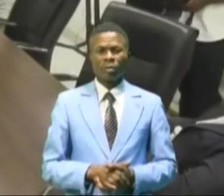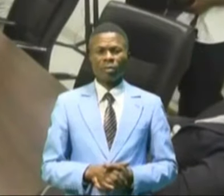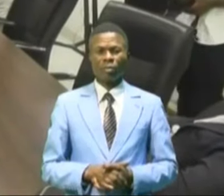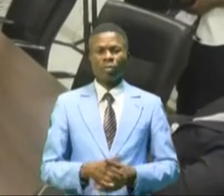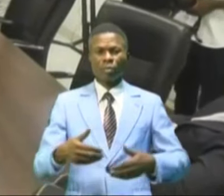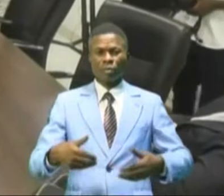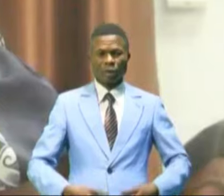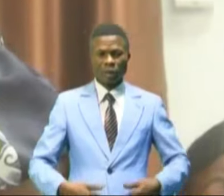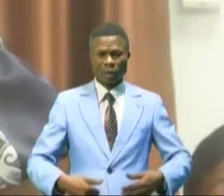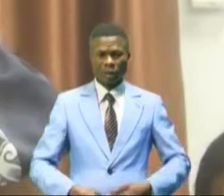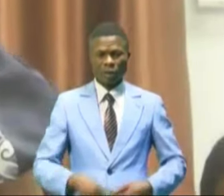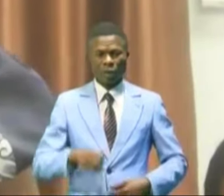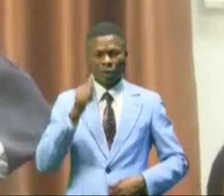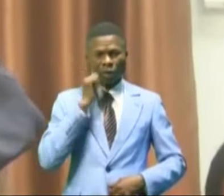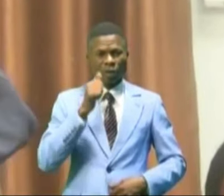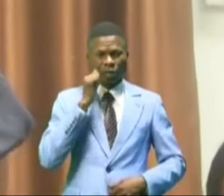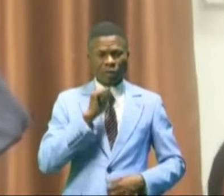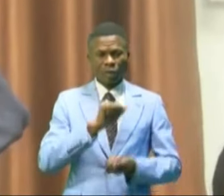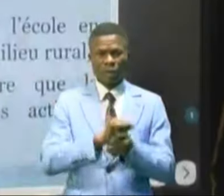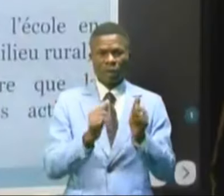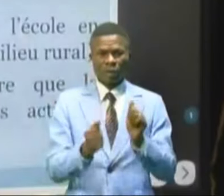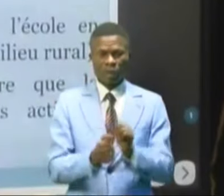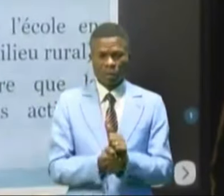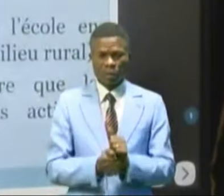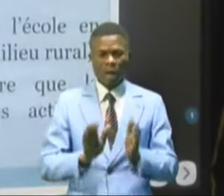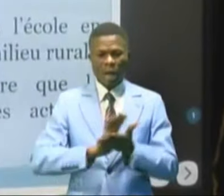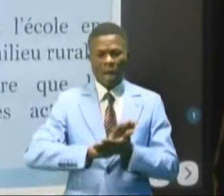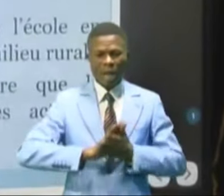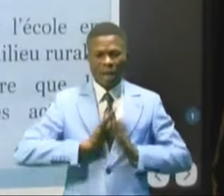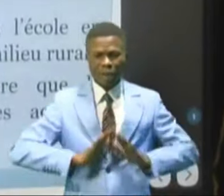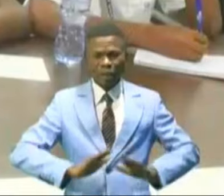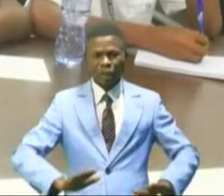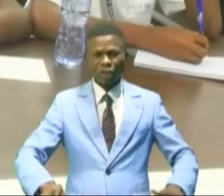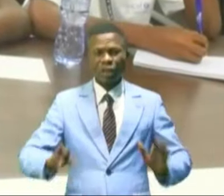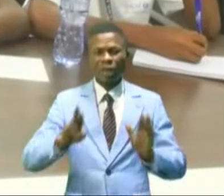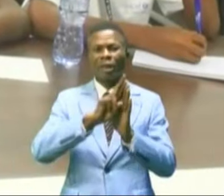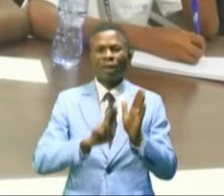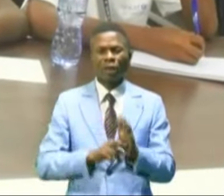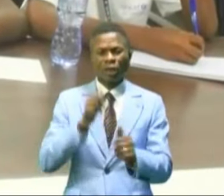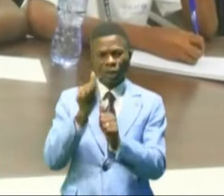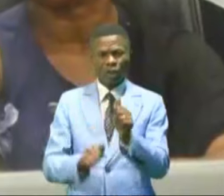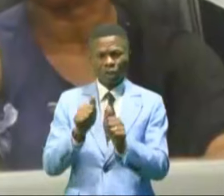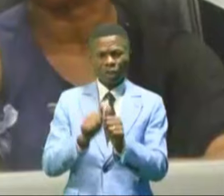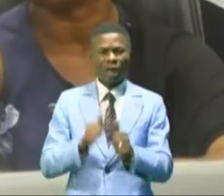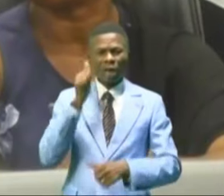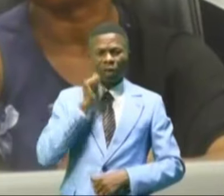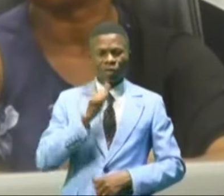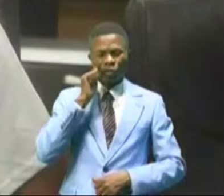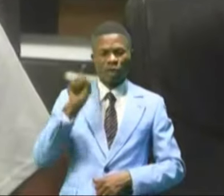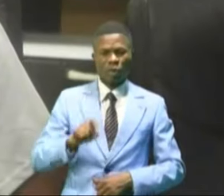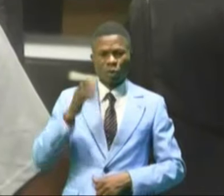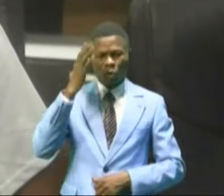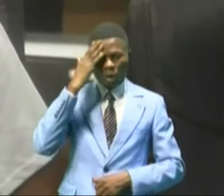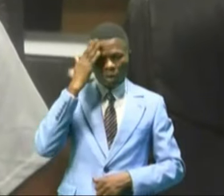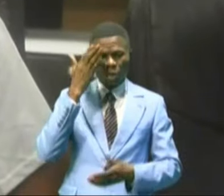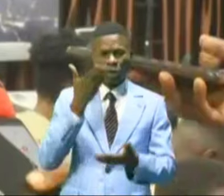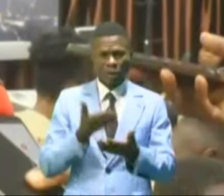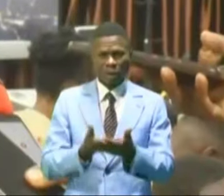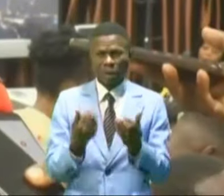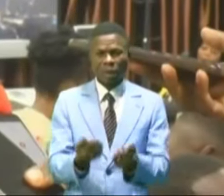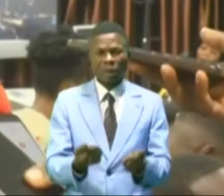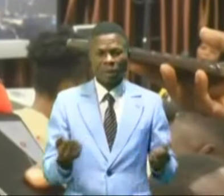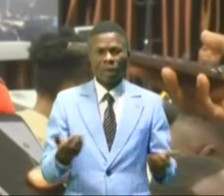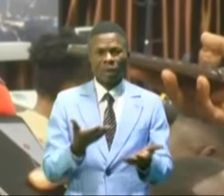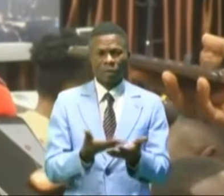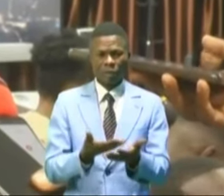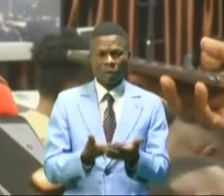L'hygiène menstruelle reste une question d'actualité et chaque jeune fille doit avoir la bonne information à ces sujets. Ces enfants qui